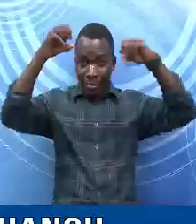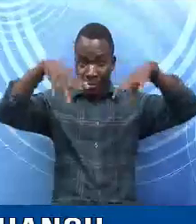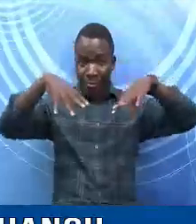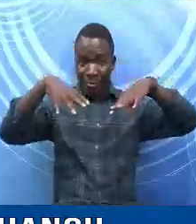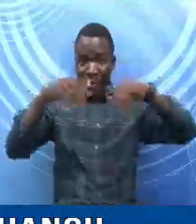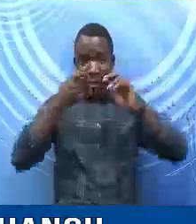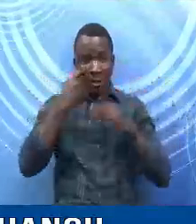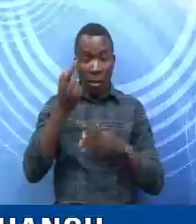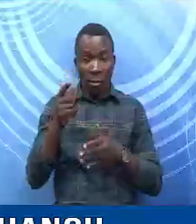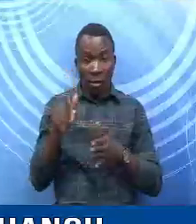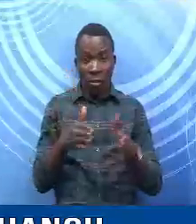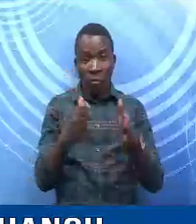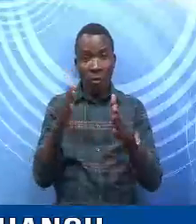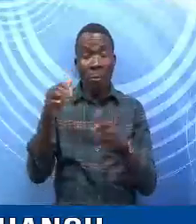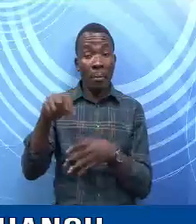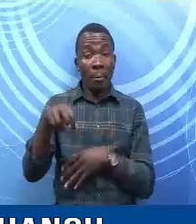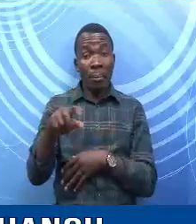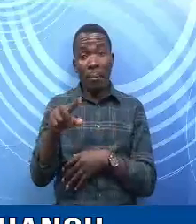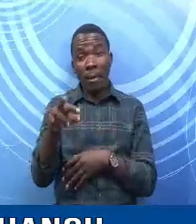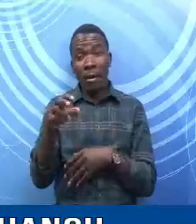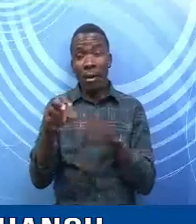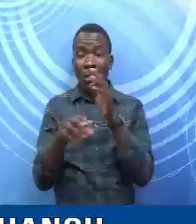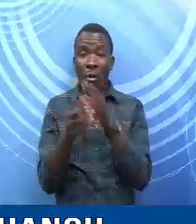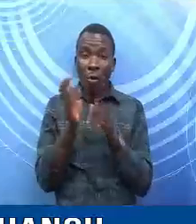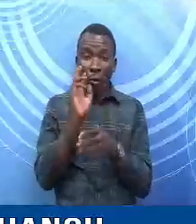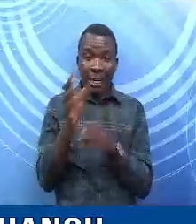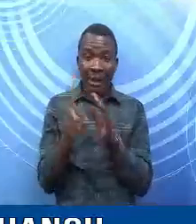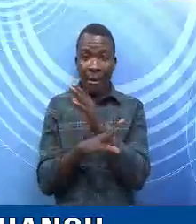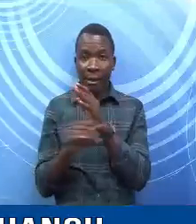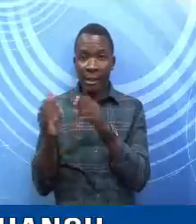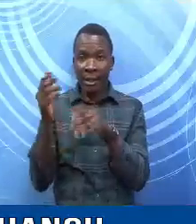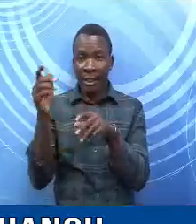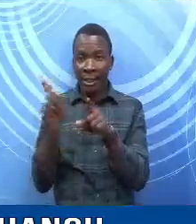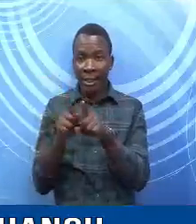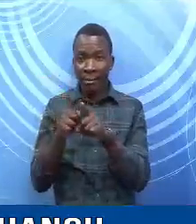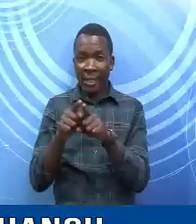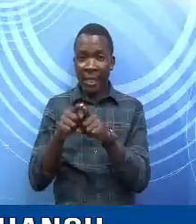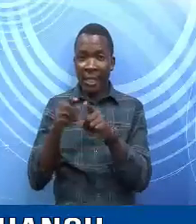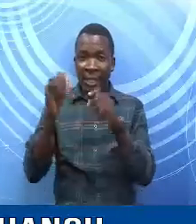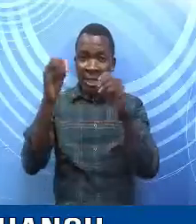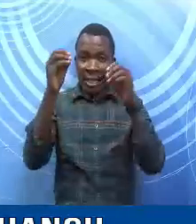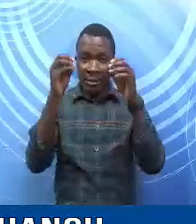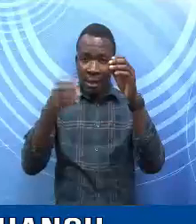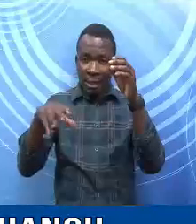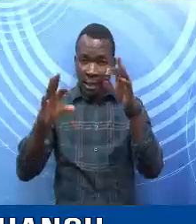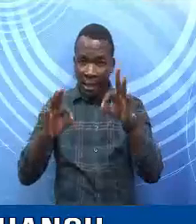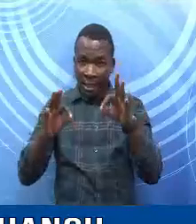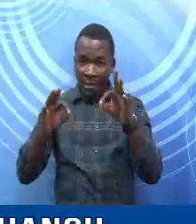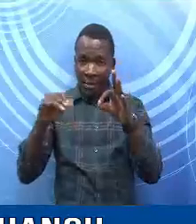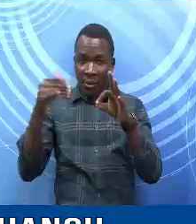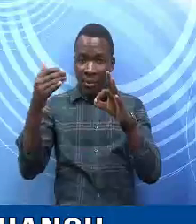muhanda n'umubitwa mu nzira usanga bamufashe kuza cyangwa hari n'abatikurumba hasi kugira ngo babone ko